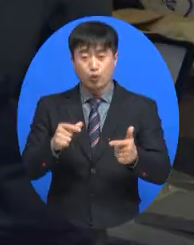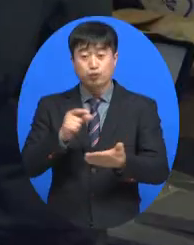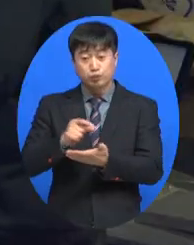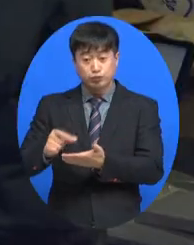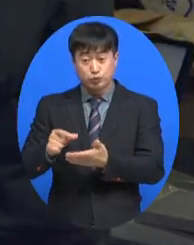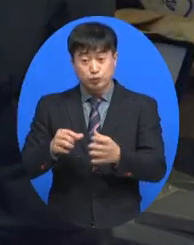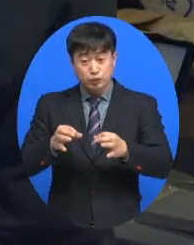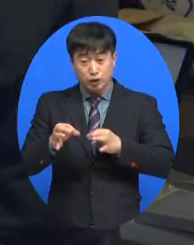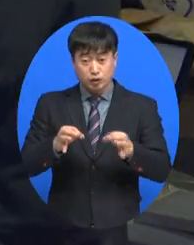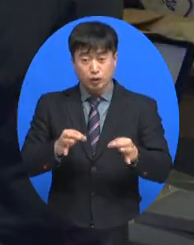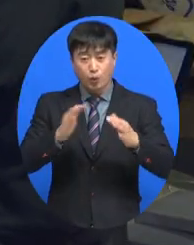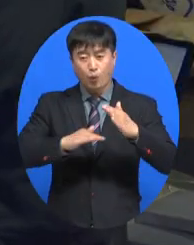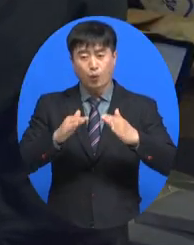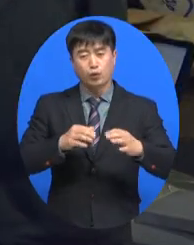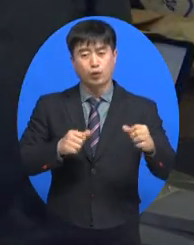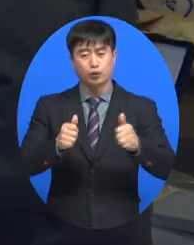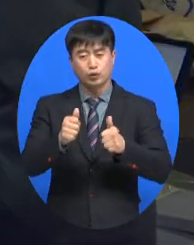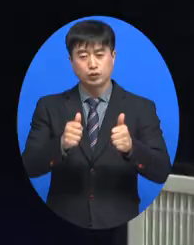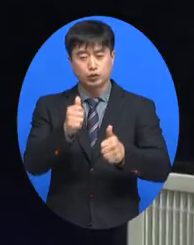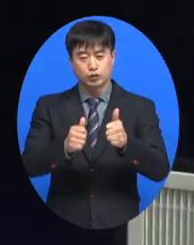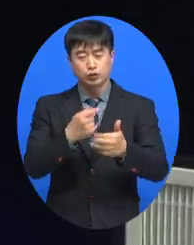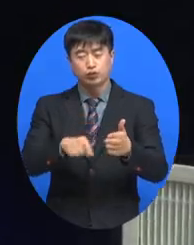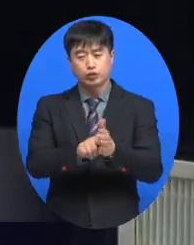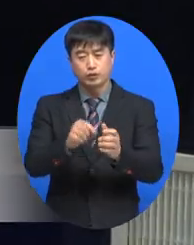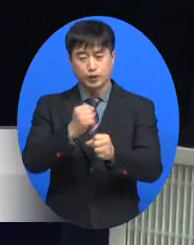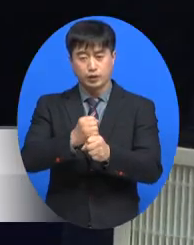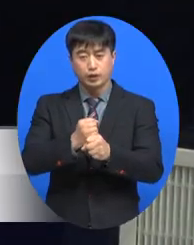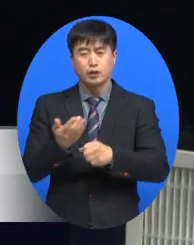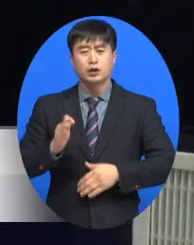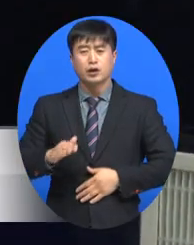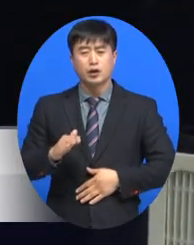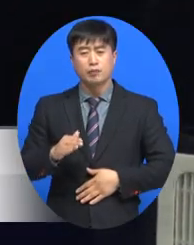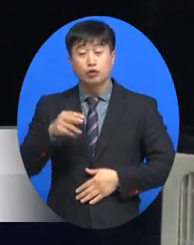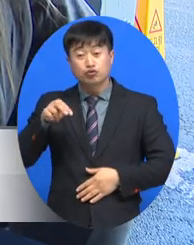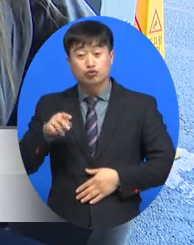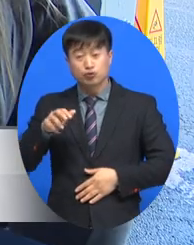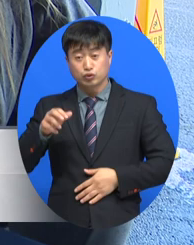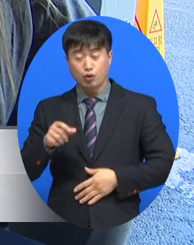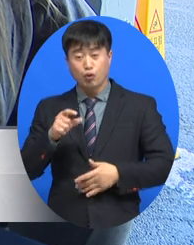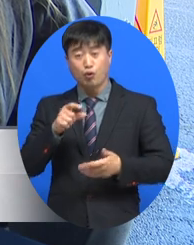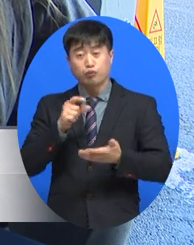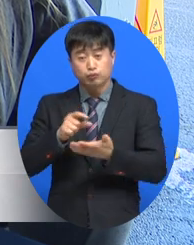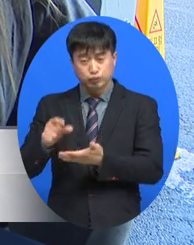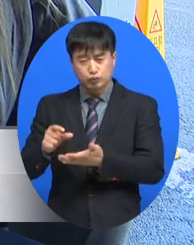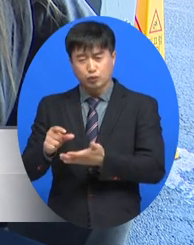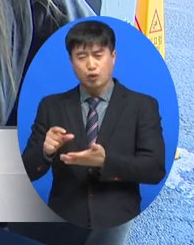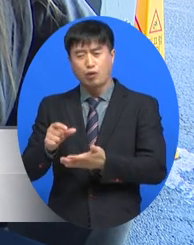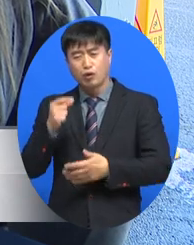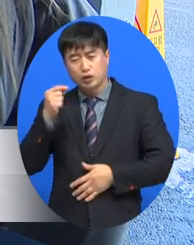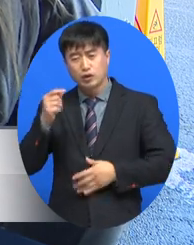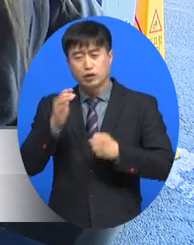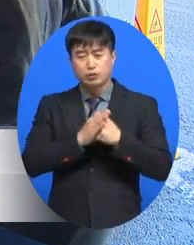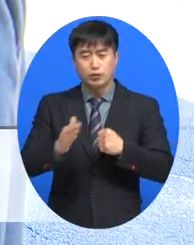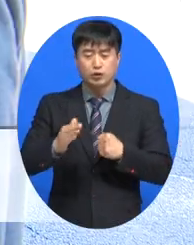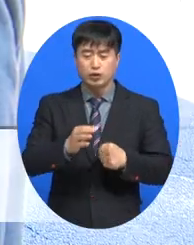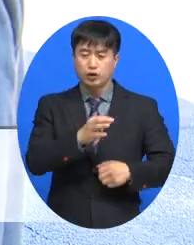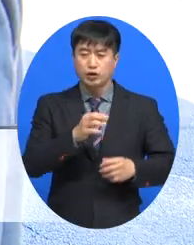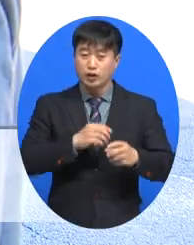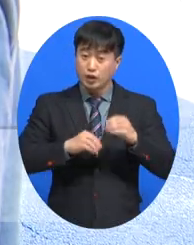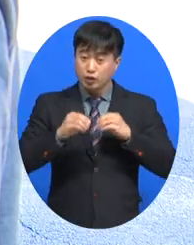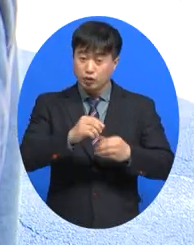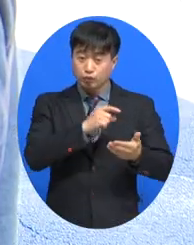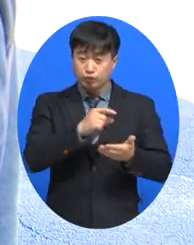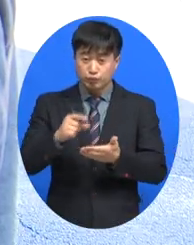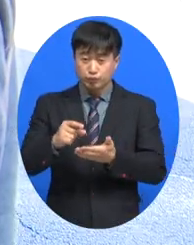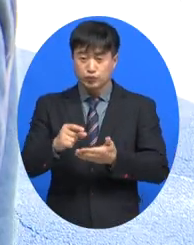부품 시장 내 공정한 경쟁을 위해 개발됐습니다. 하지만 순정 부품 위주의 공급 체계가 확고해 인증 대체 부품이